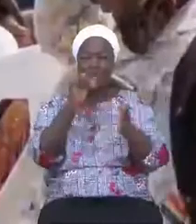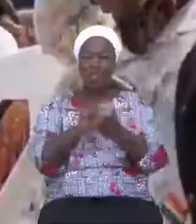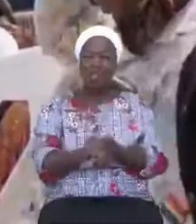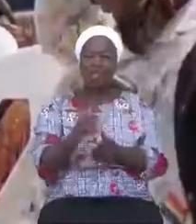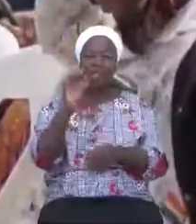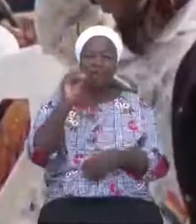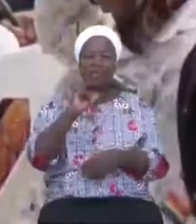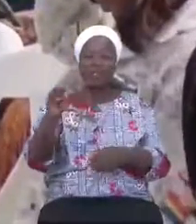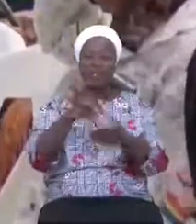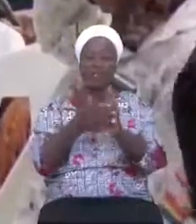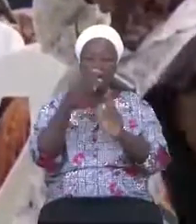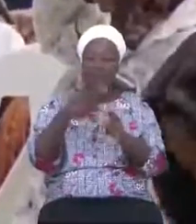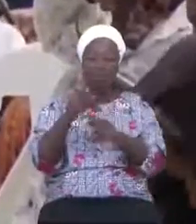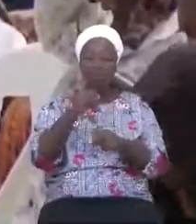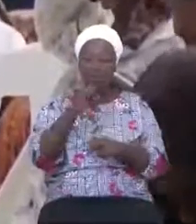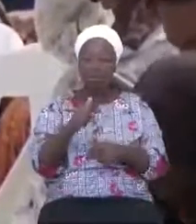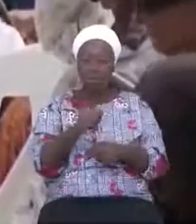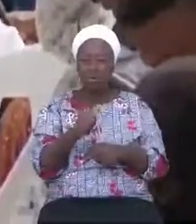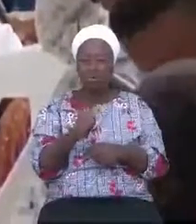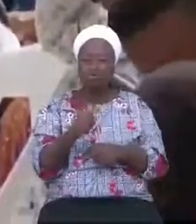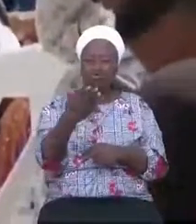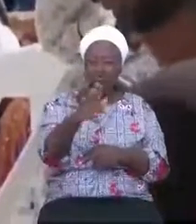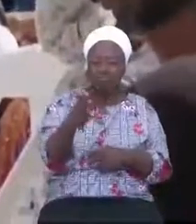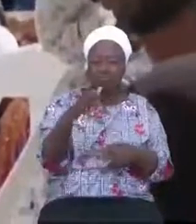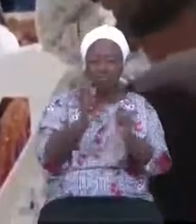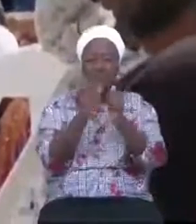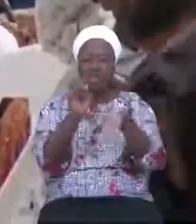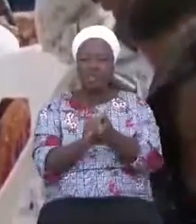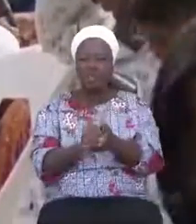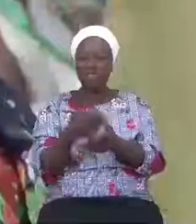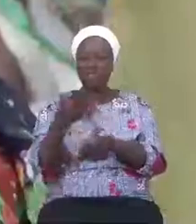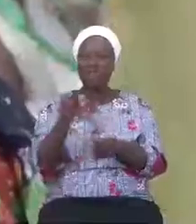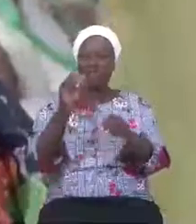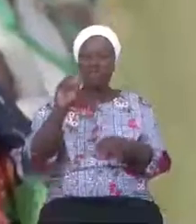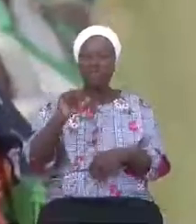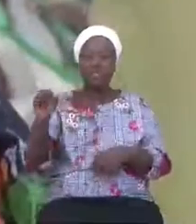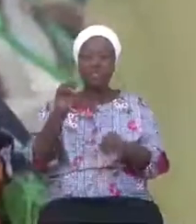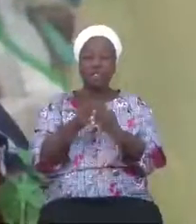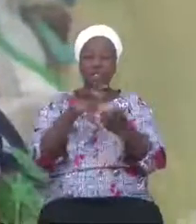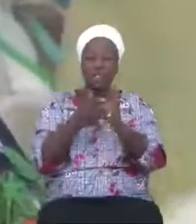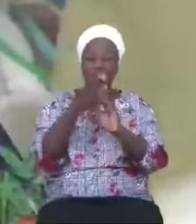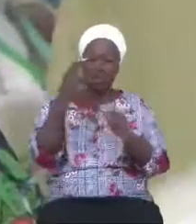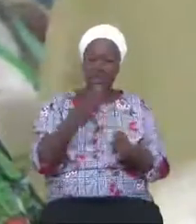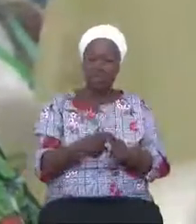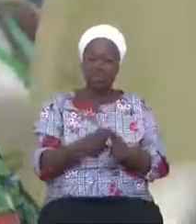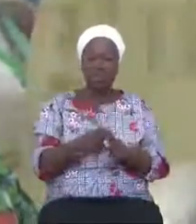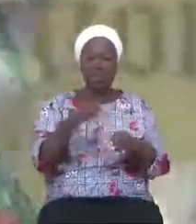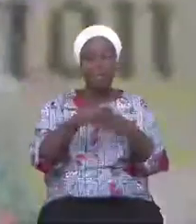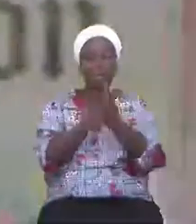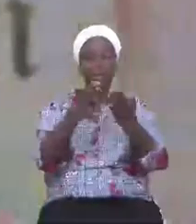message, tu ne vas pas jouer et t'amuser avec ce message au nom de Jésus.